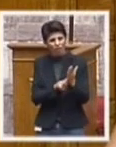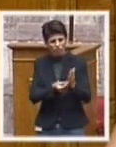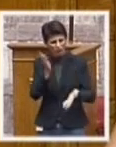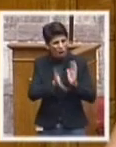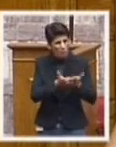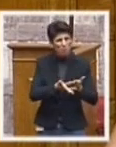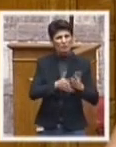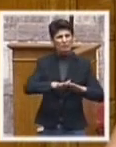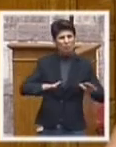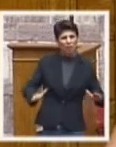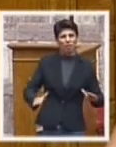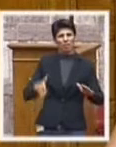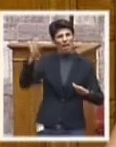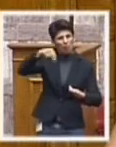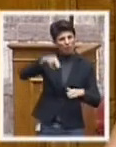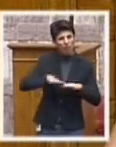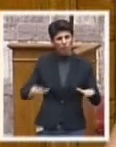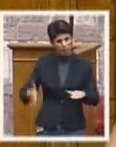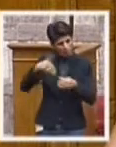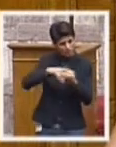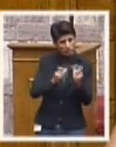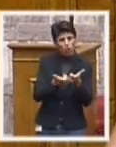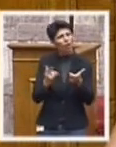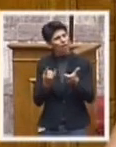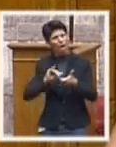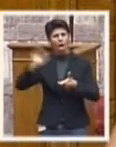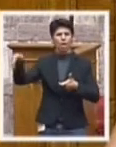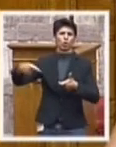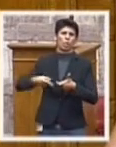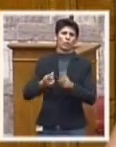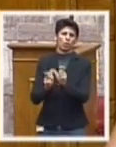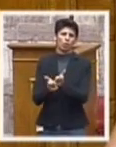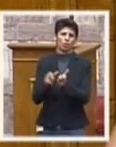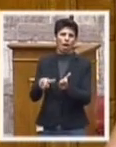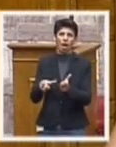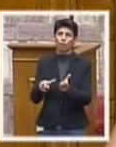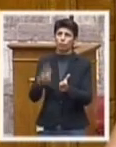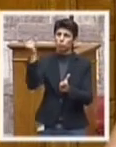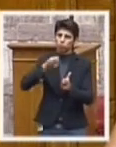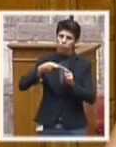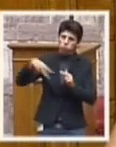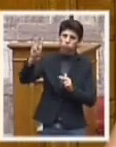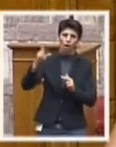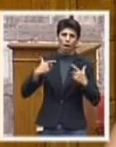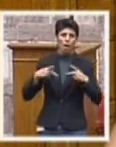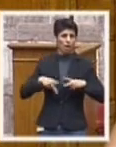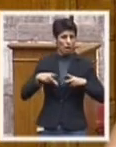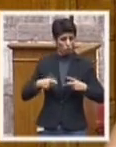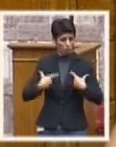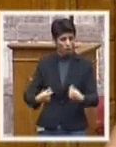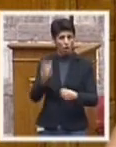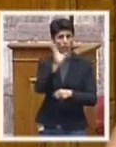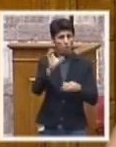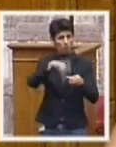ανηλίκων μέσα και έξω από το πλαίσιο της οικογένειας. Τα ποσοστά αυτά είναι αρκετά υψηλά για ένα κράτος μέλος Ευρωπαϊκής Ένωσης, όπως είναι η χώρα